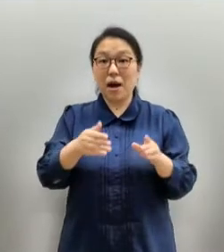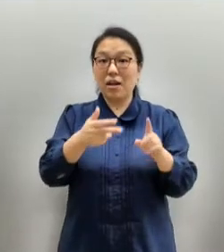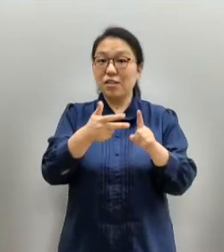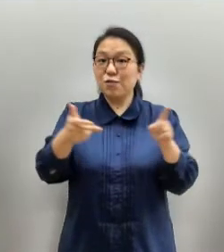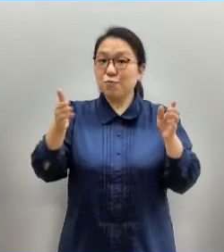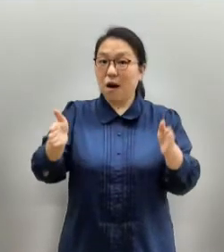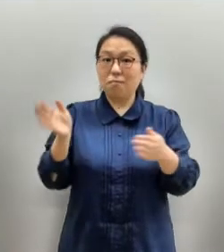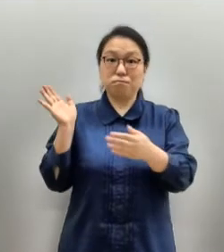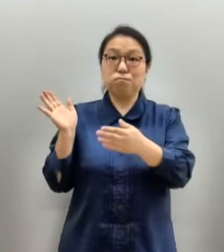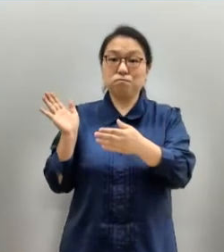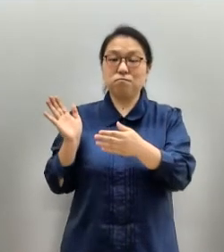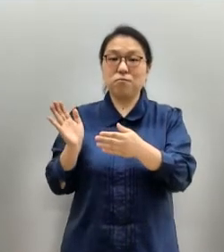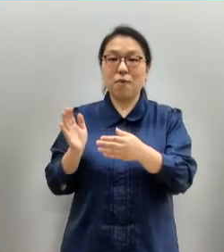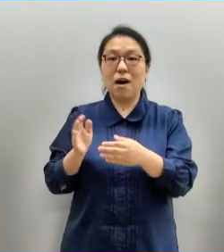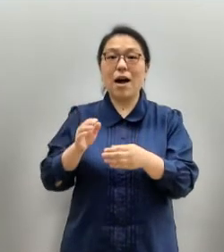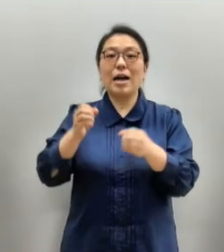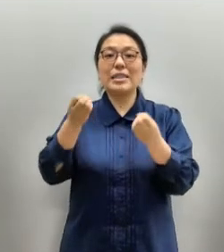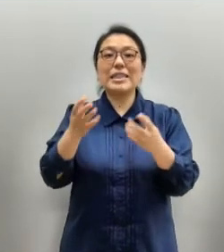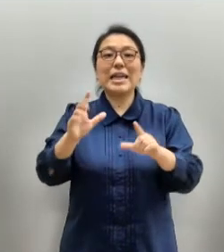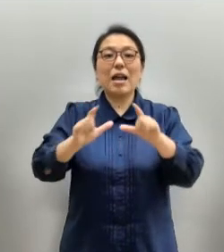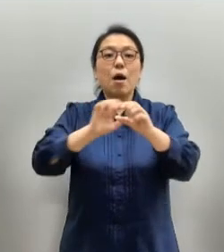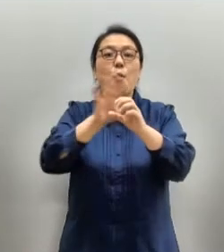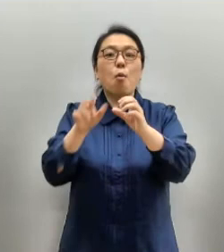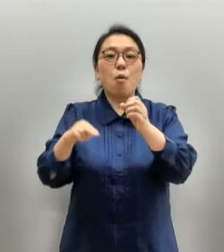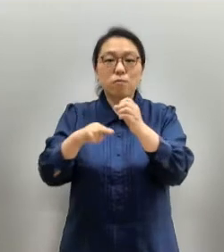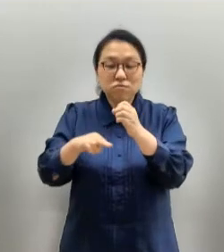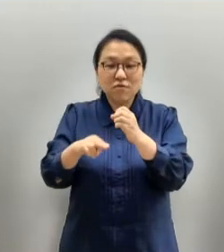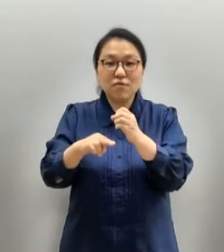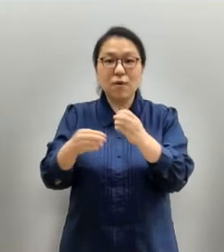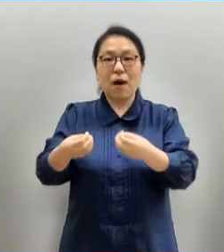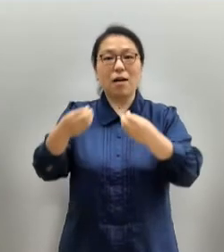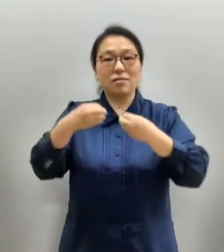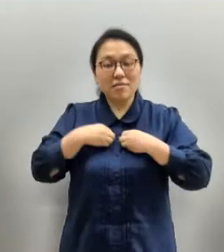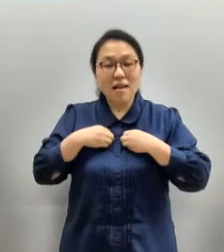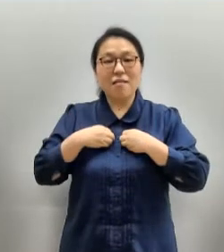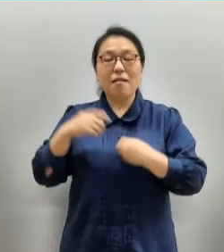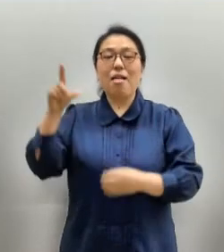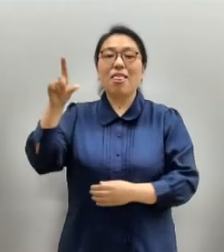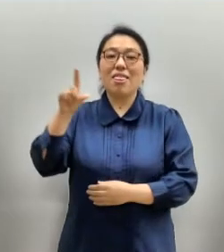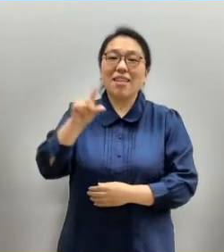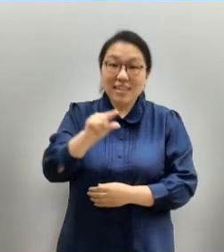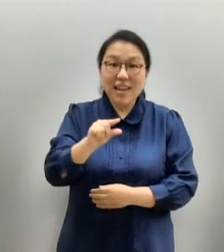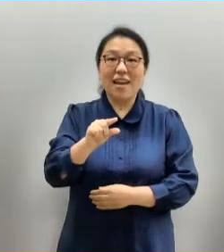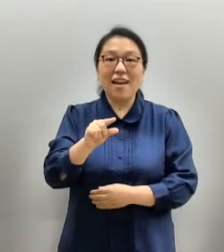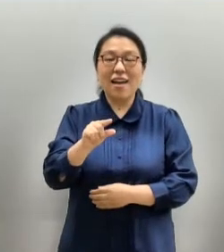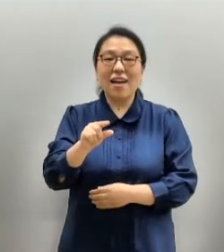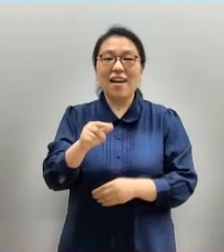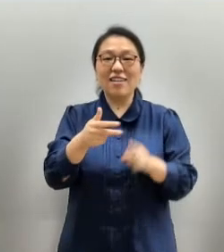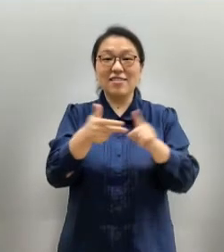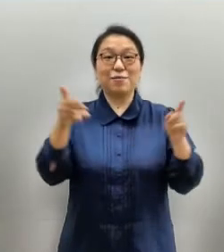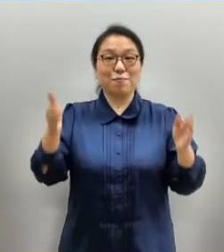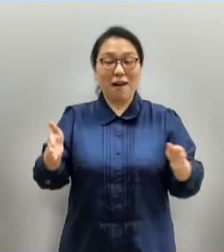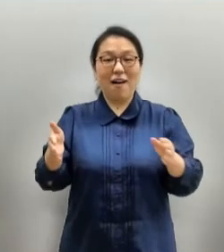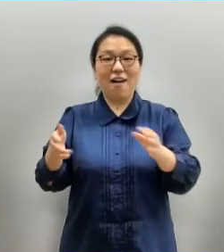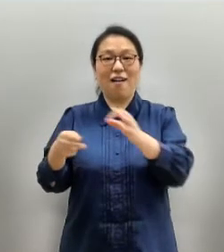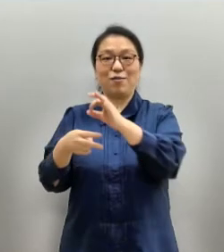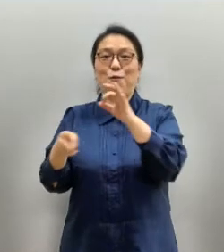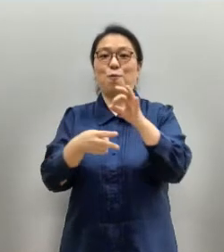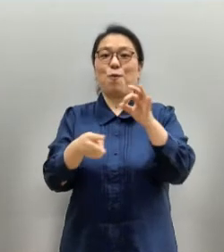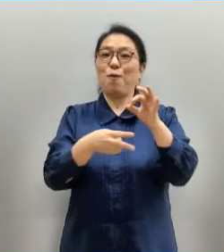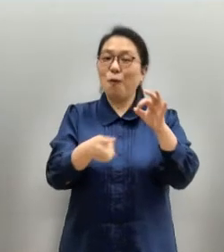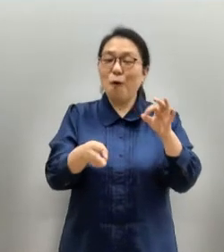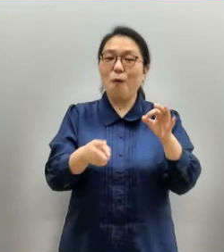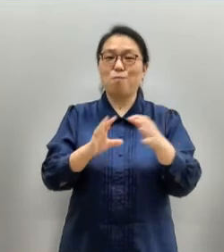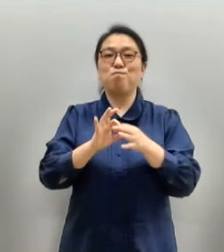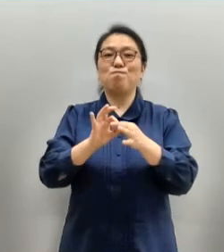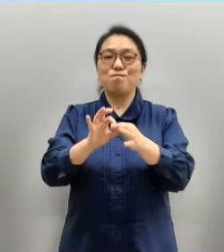間ですね、だいぶ新型コロナウイルスの感染も少しずつ落ち着いてまいりまして、1週間0人という